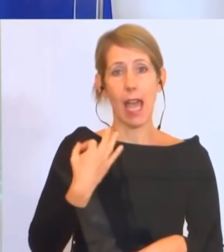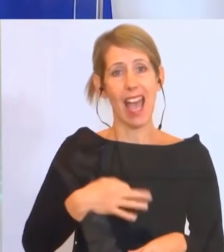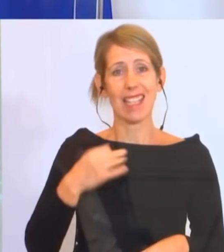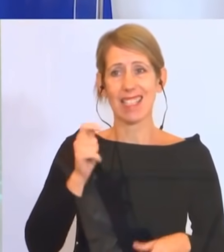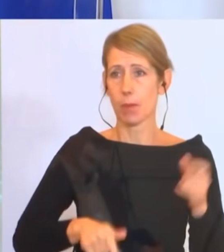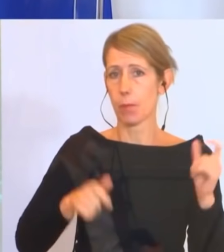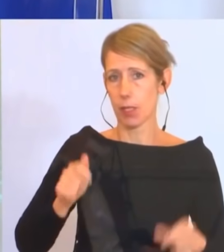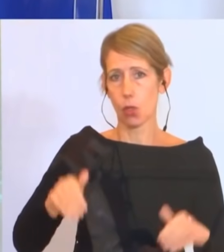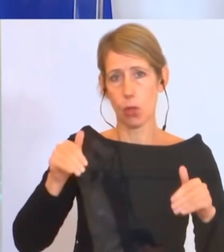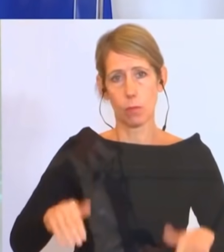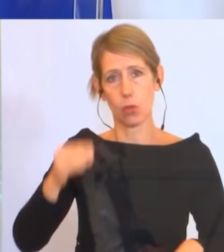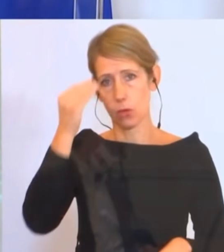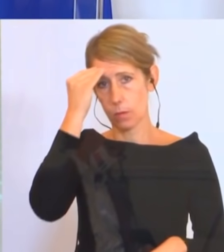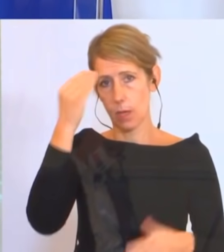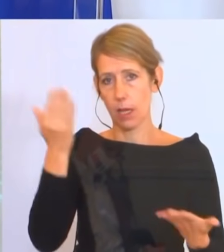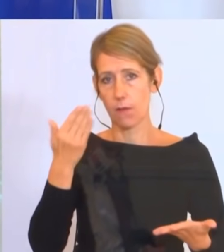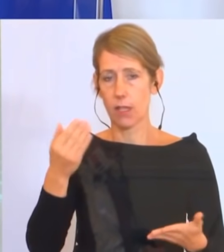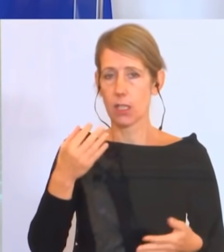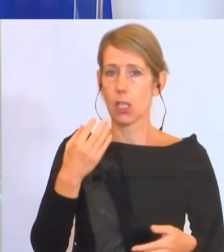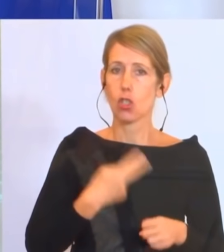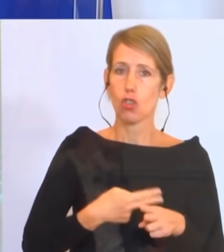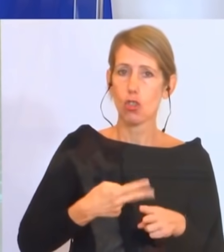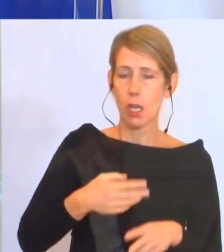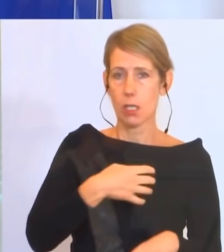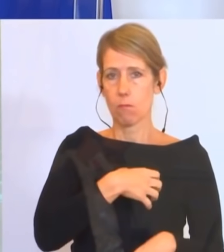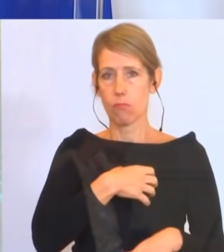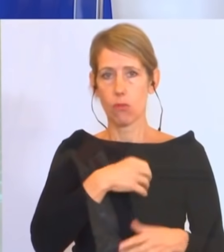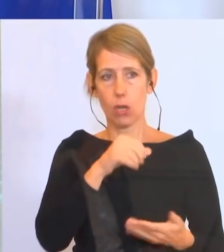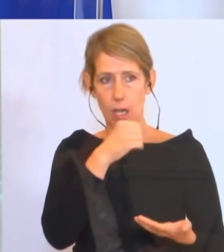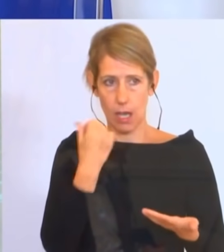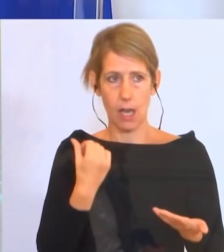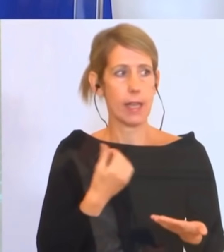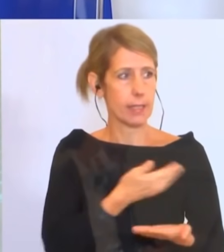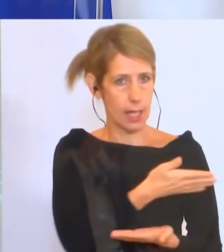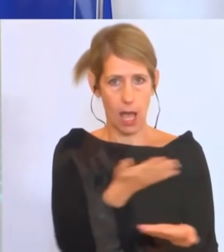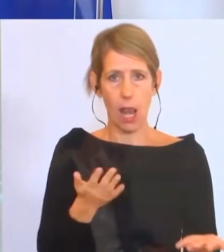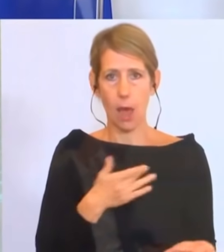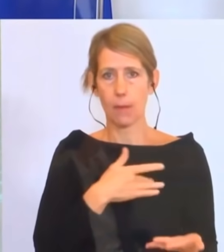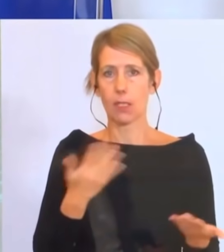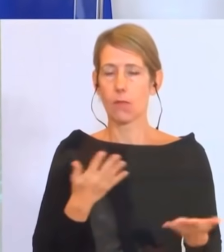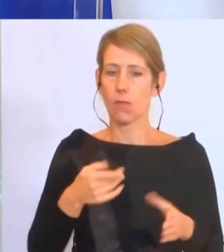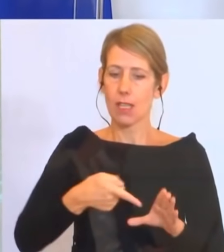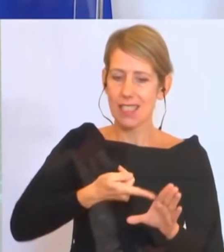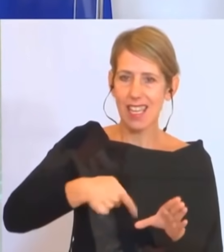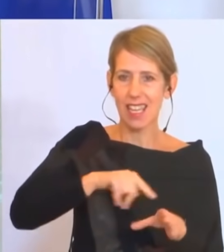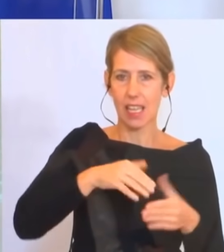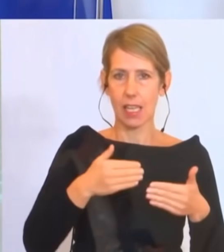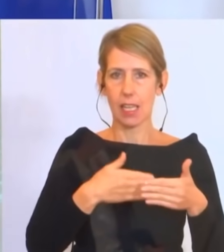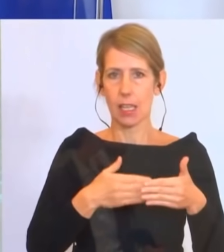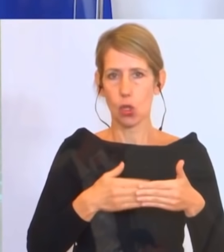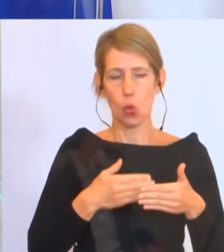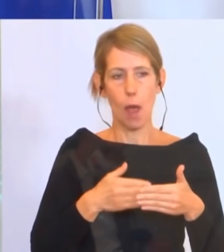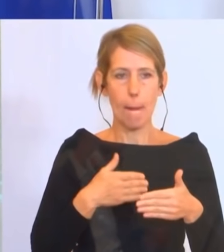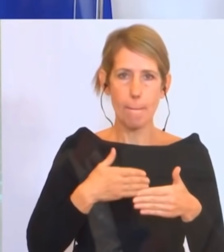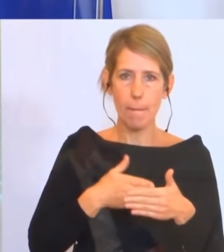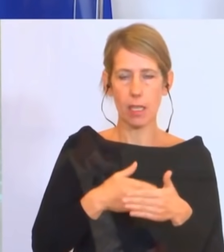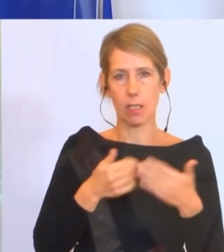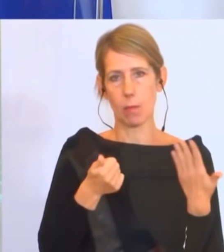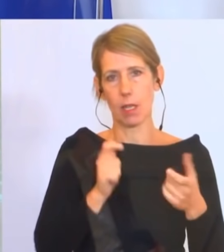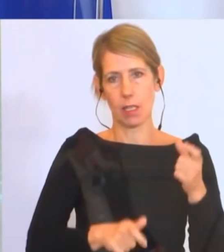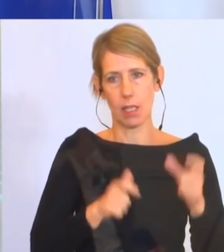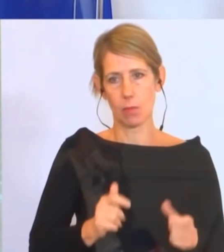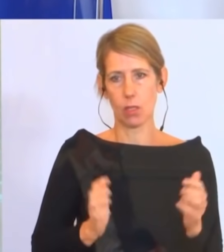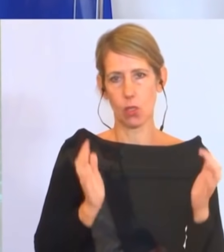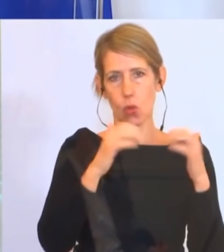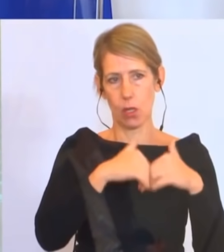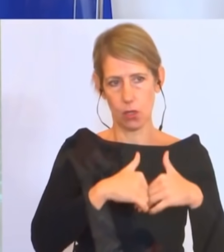was jeden einzelnen Staatsbürger betrifft, ist, treffen Sie sich Indoor mit nicht mehr als 6 Personen, Outdoor